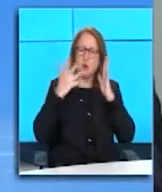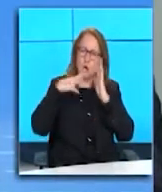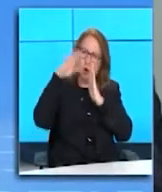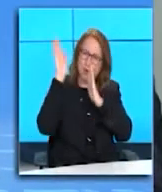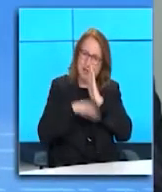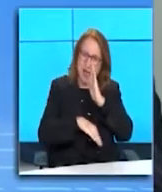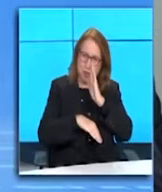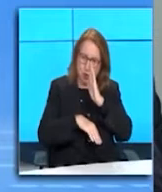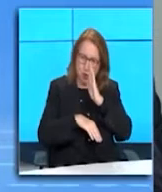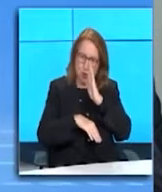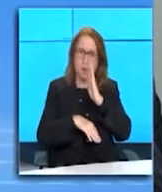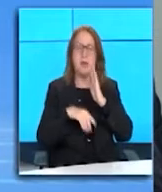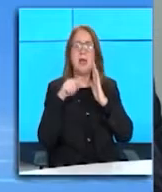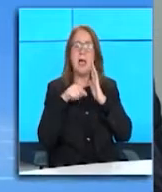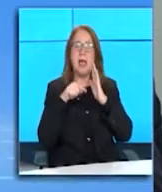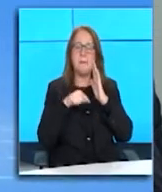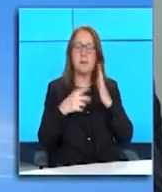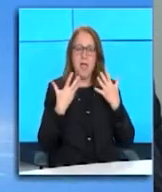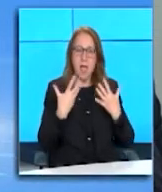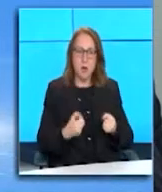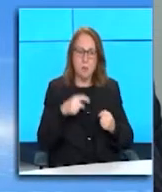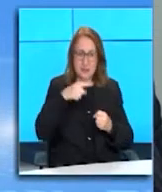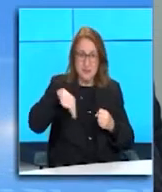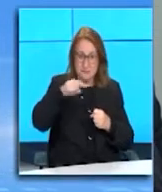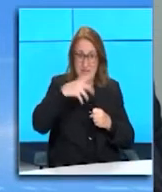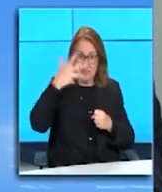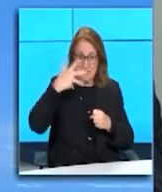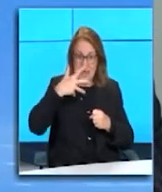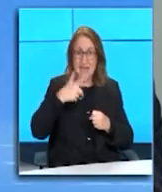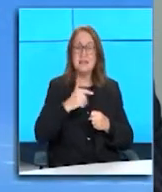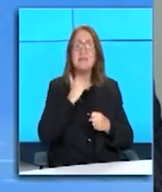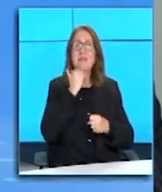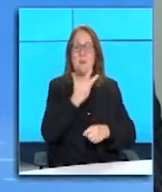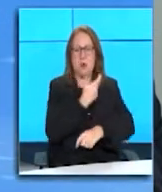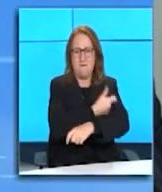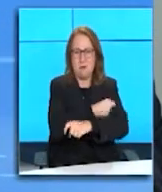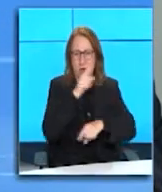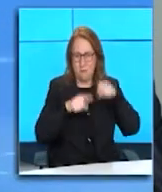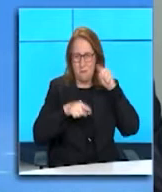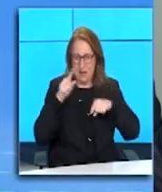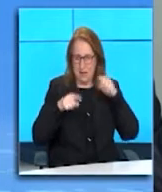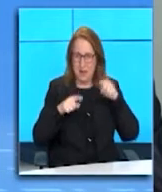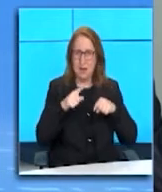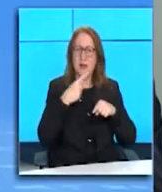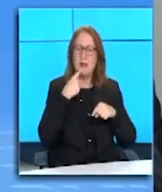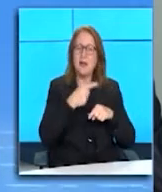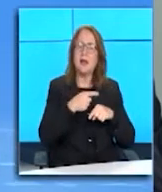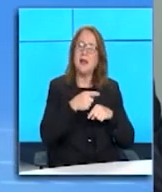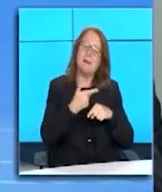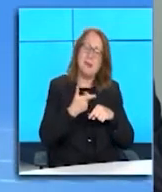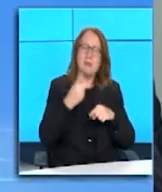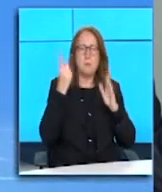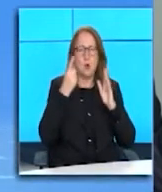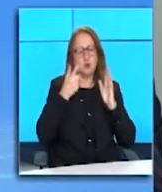ακριβώς υπάρχει πληθυσμός σε αυτές τις ηλικιακές ομάδες που δεν μπορεί να εμβολιαστεί, η εμβολιαστική κάλυψη είναι